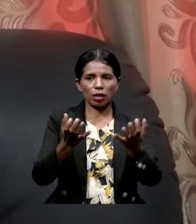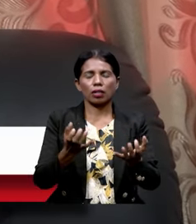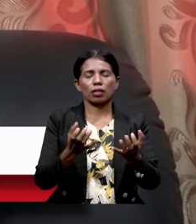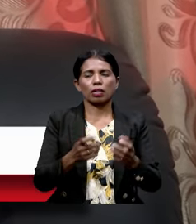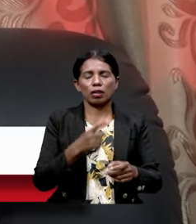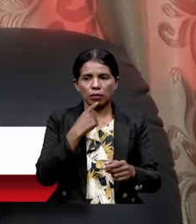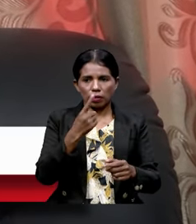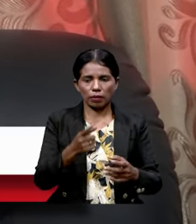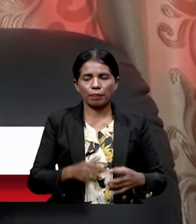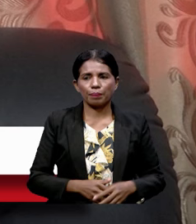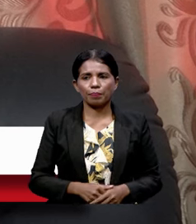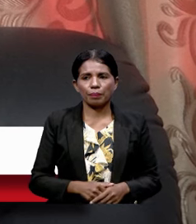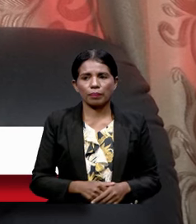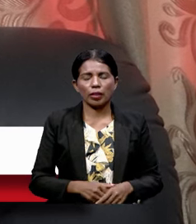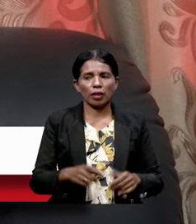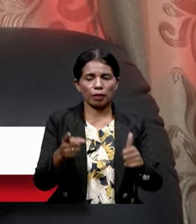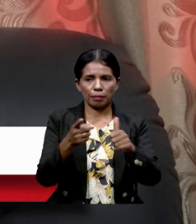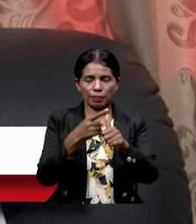esclarece. Primeiro,